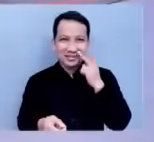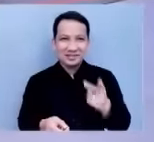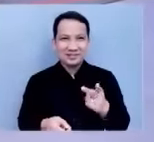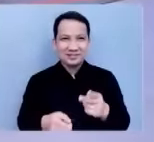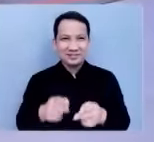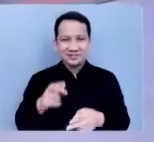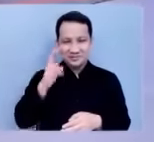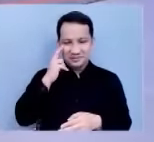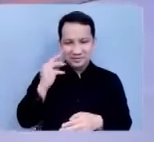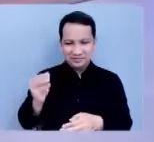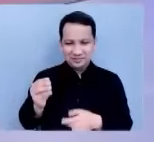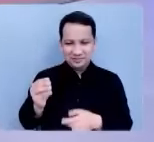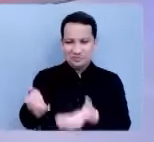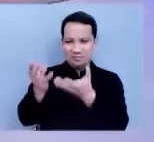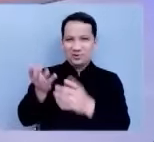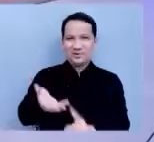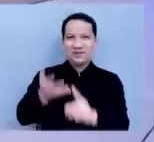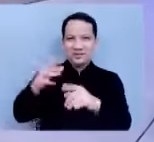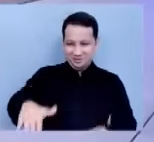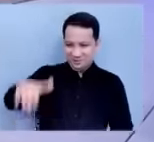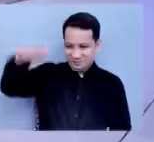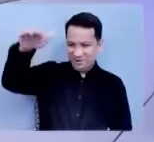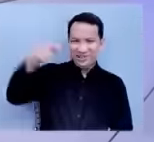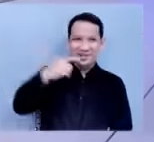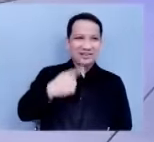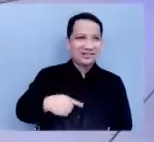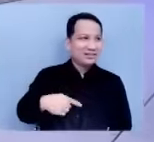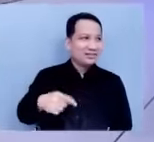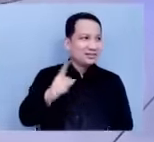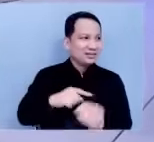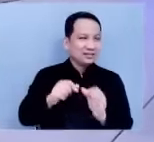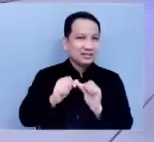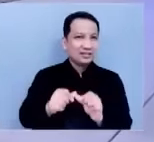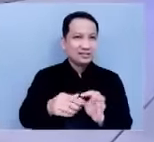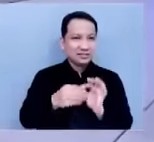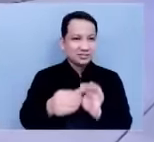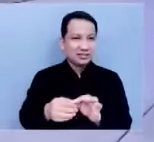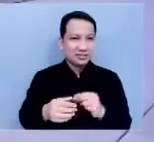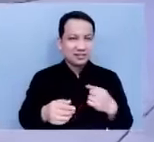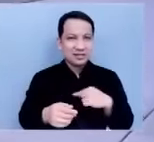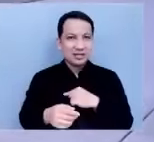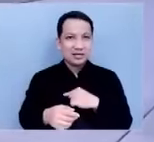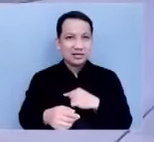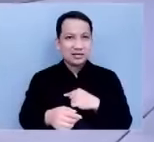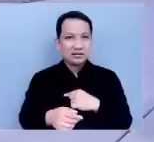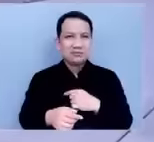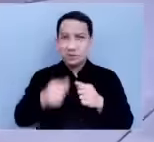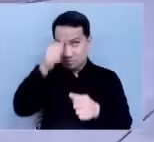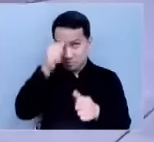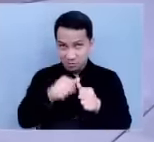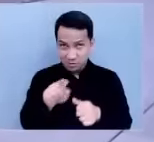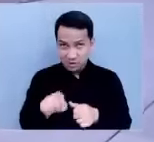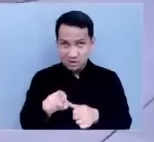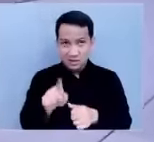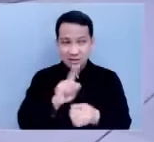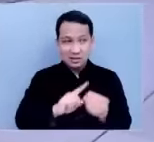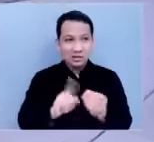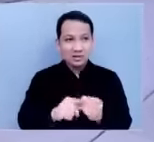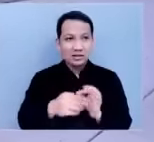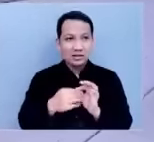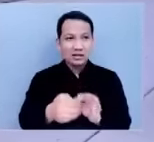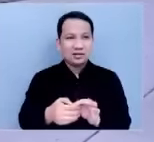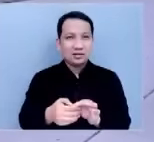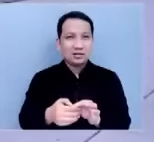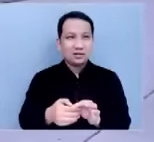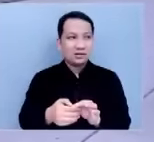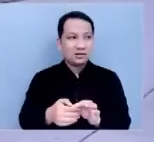Mae, nagugulat ako kasi ang laki na niya. Nag-dibo na yan. Wait, teka, naalala mo pa ako? Oo naman po. Yun lang.